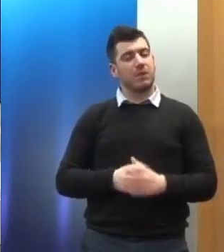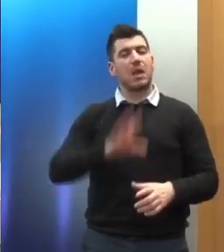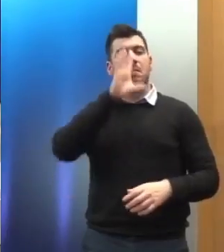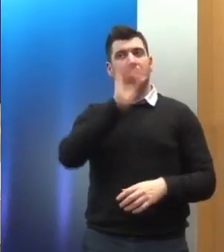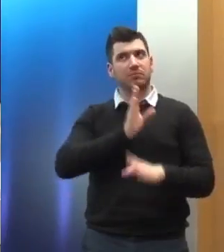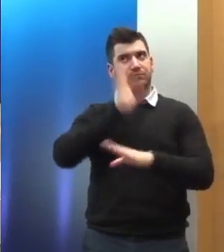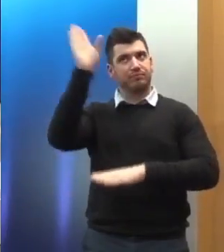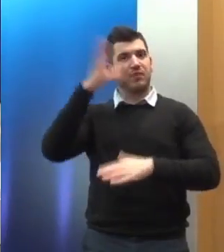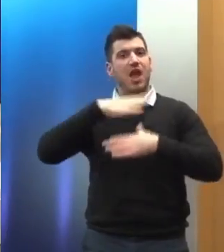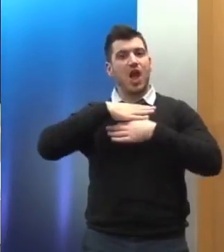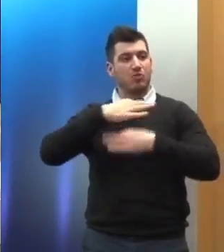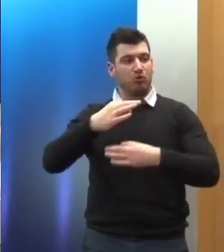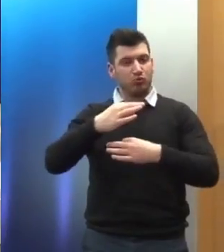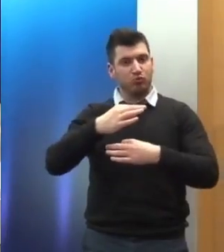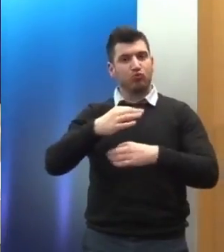χώρα